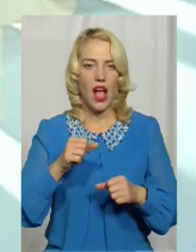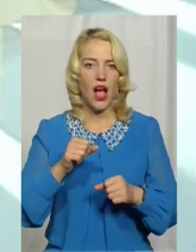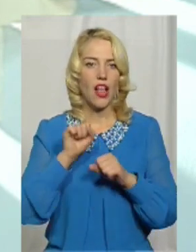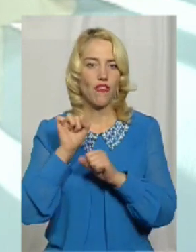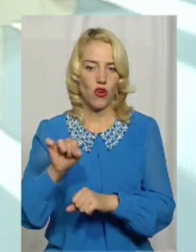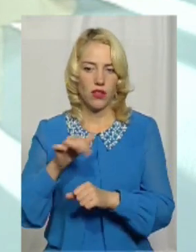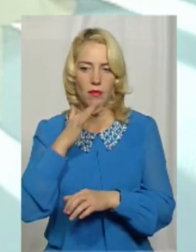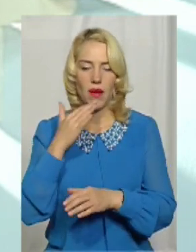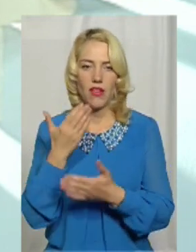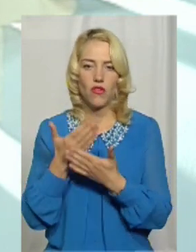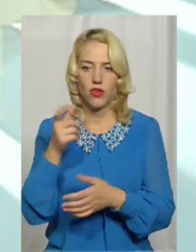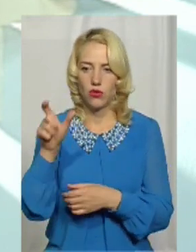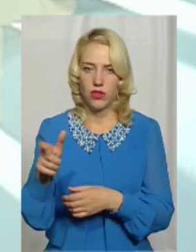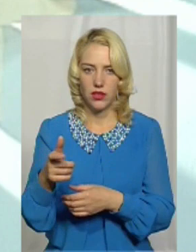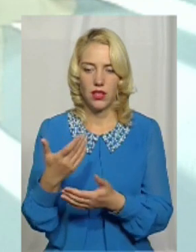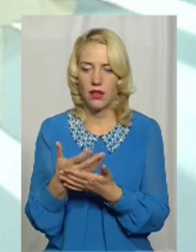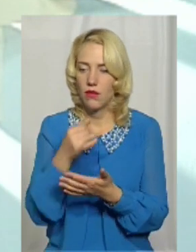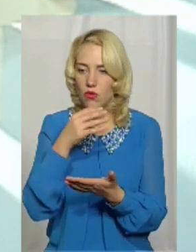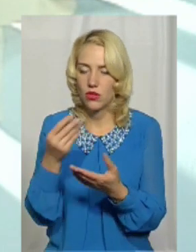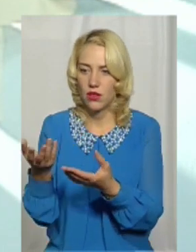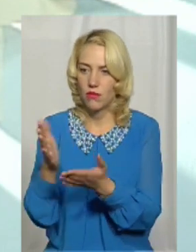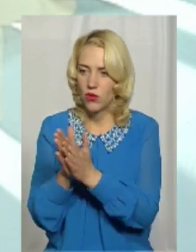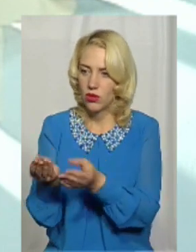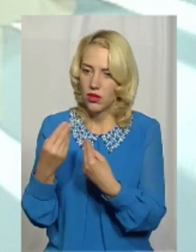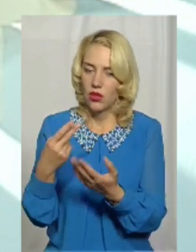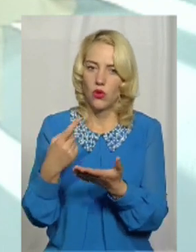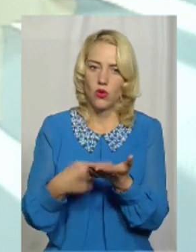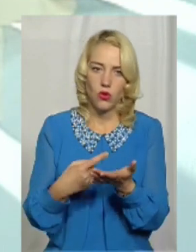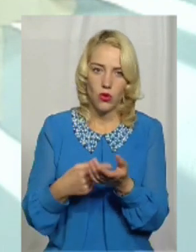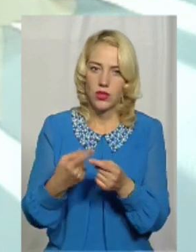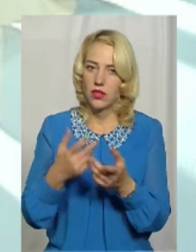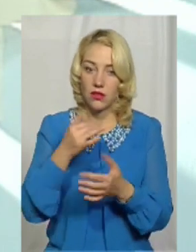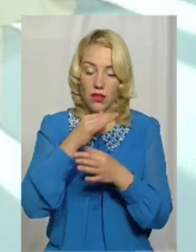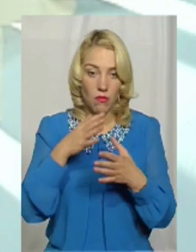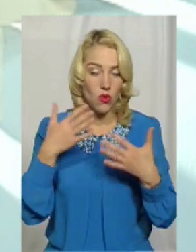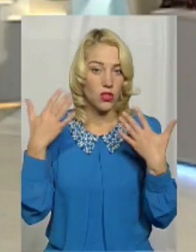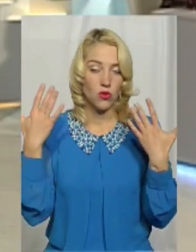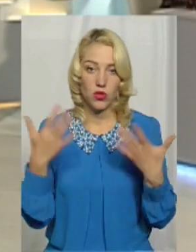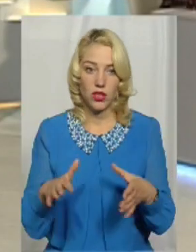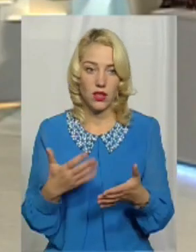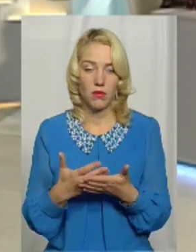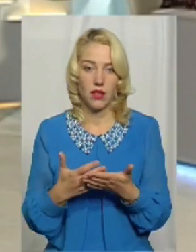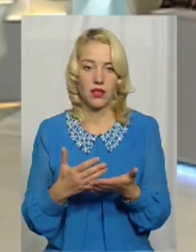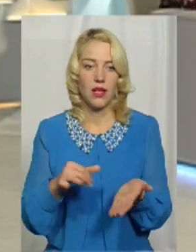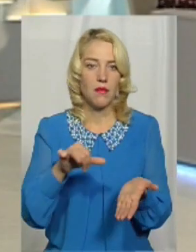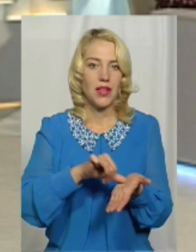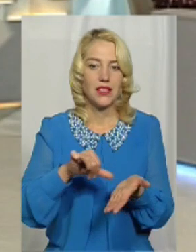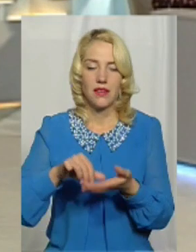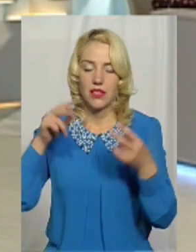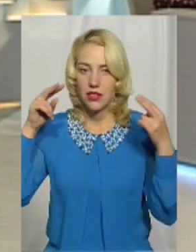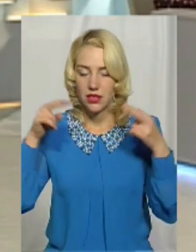від клієнта. Якщо він не може надати доказів, якщо він не може уже представити